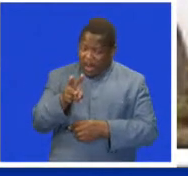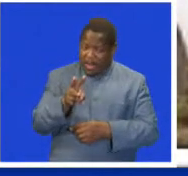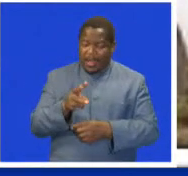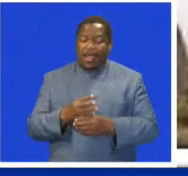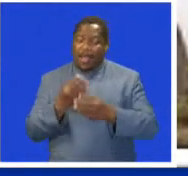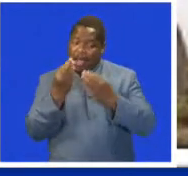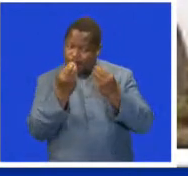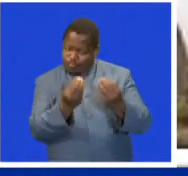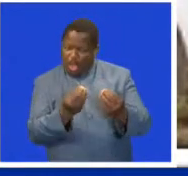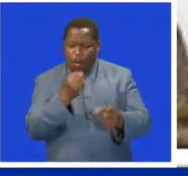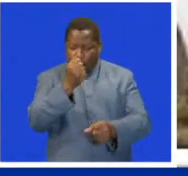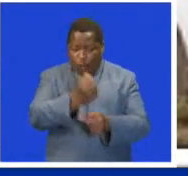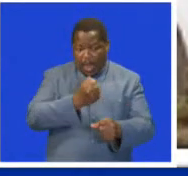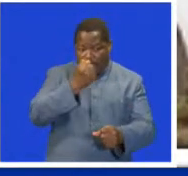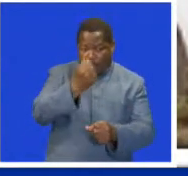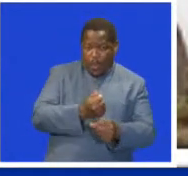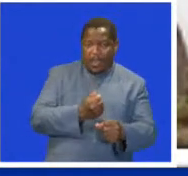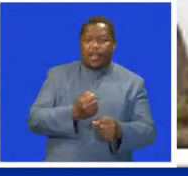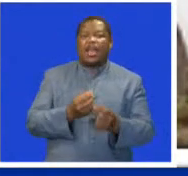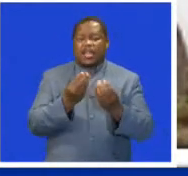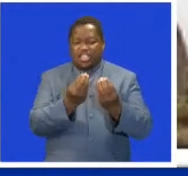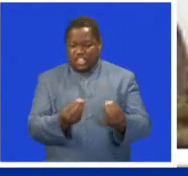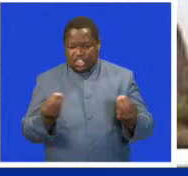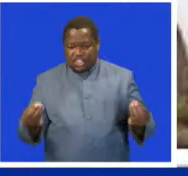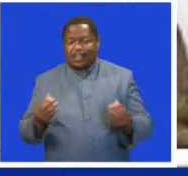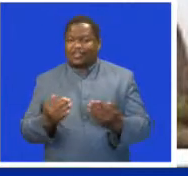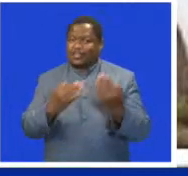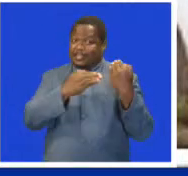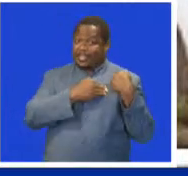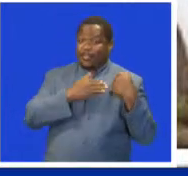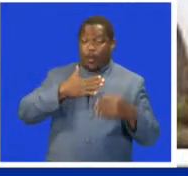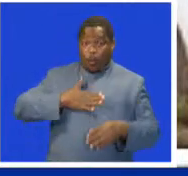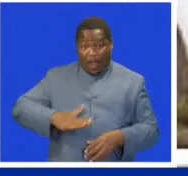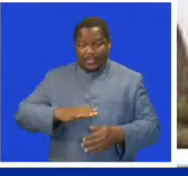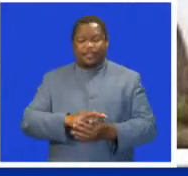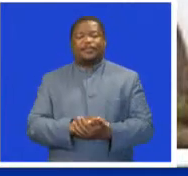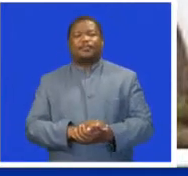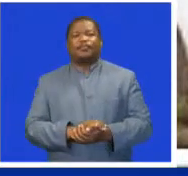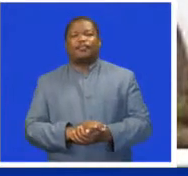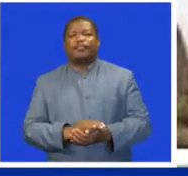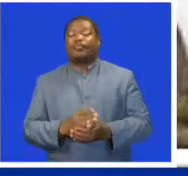nokuhlaphathiseka kwetsakamizwa kuleti kolwa letingala kubonakala kusedulu.